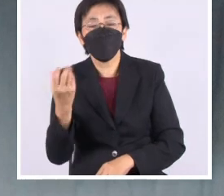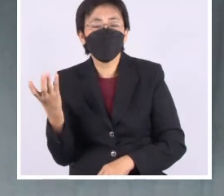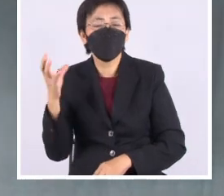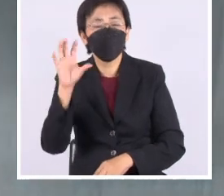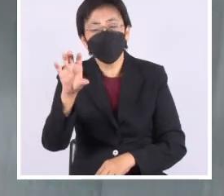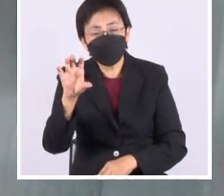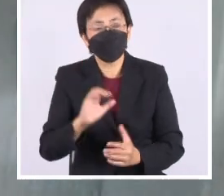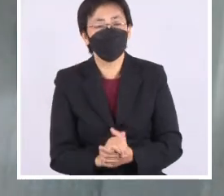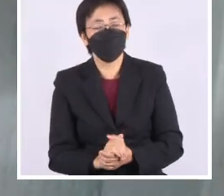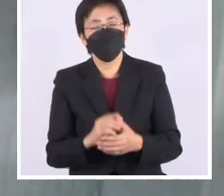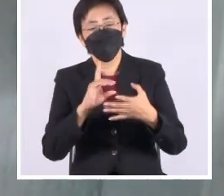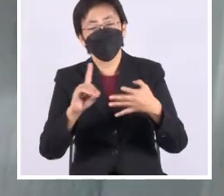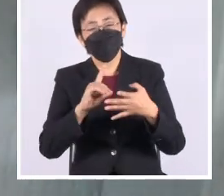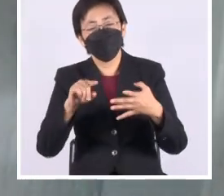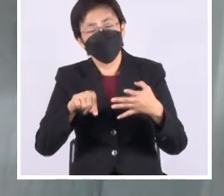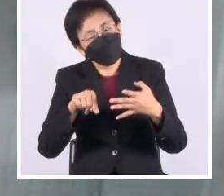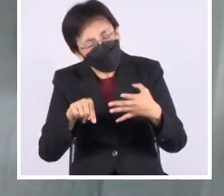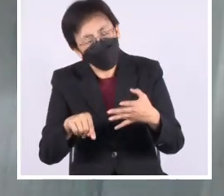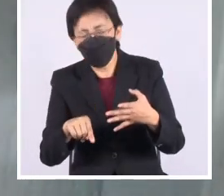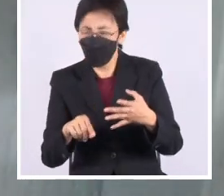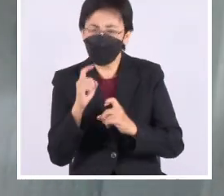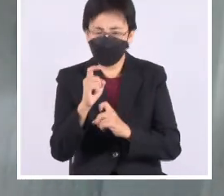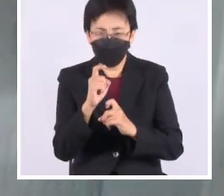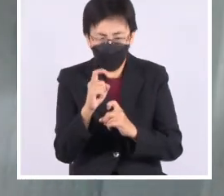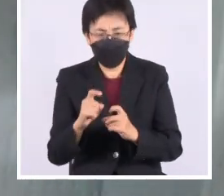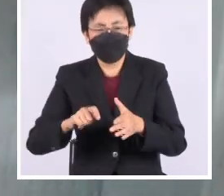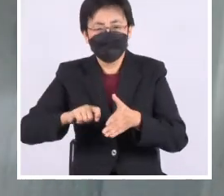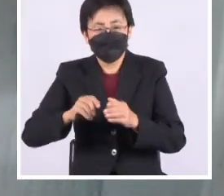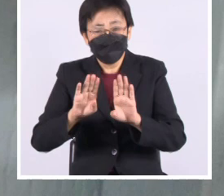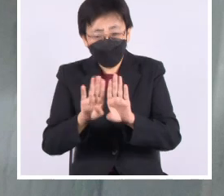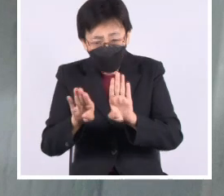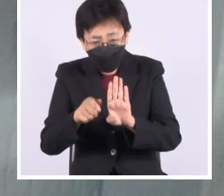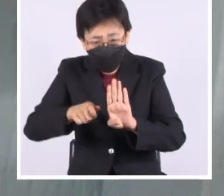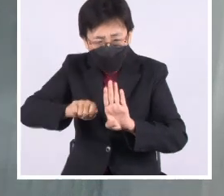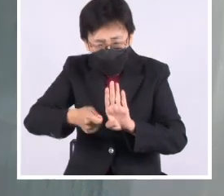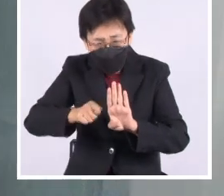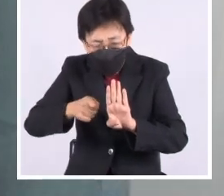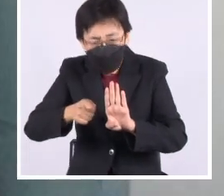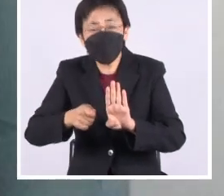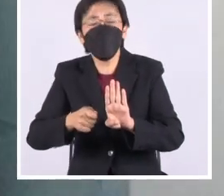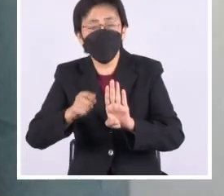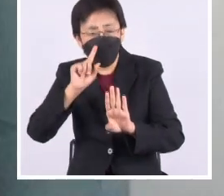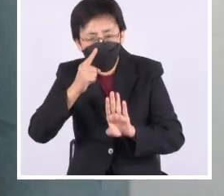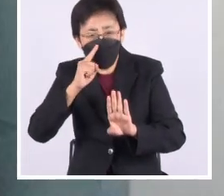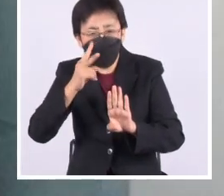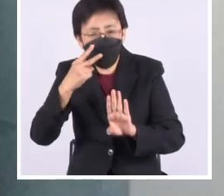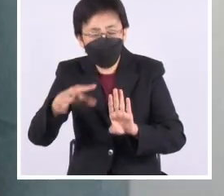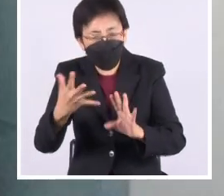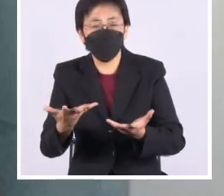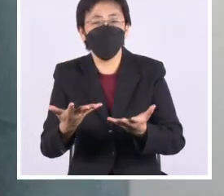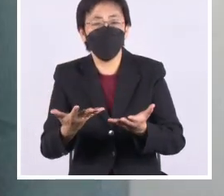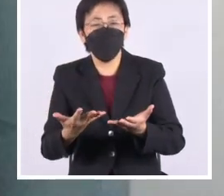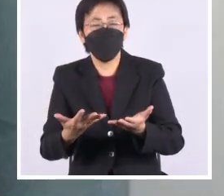าดอยู่คอนโดยังน่ากลัวโดนงัดรอบที่2แล้วจ้ะ2รอบนั้นก็โดนเคาะรอบนี้เหล็กคาเลย